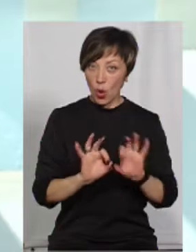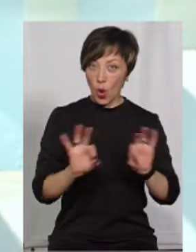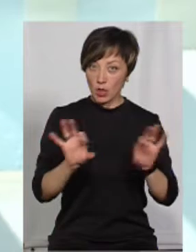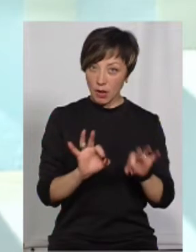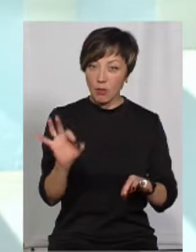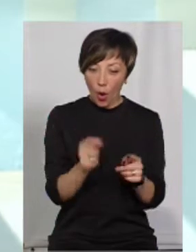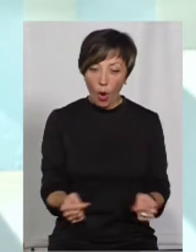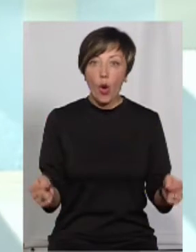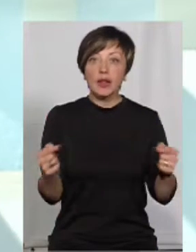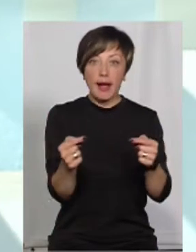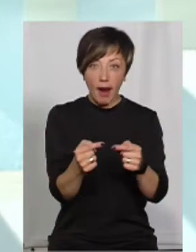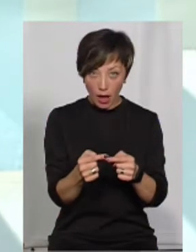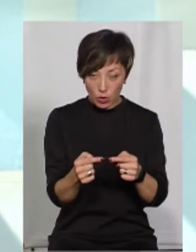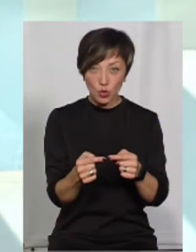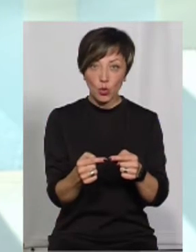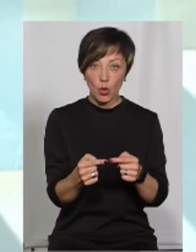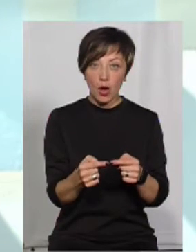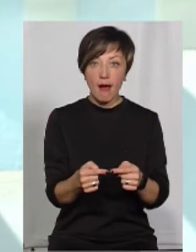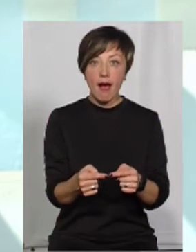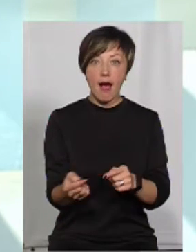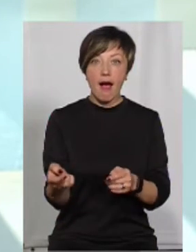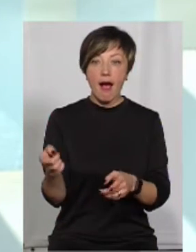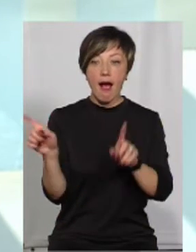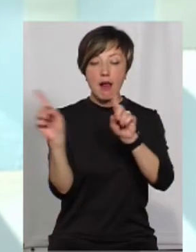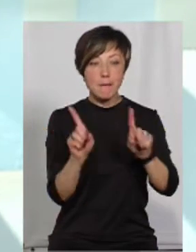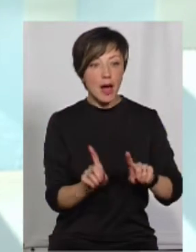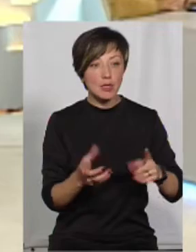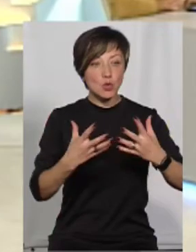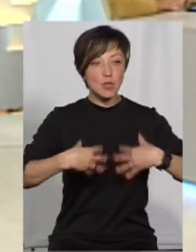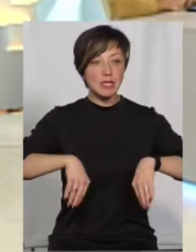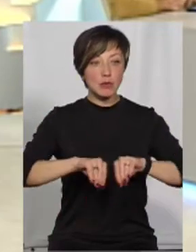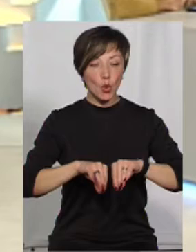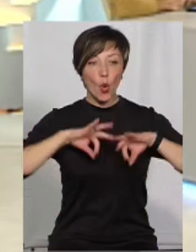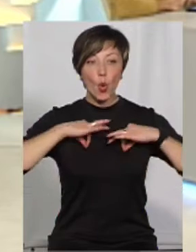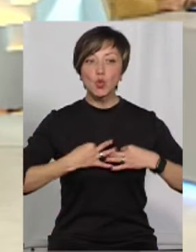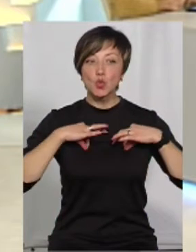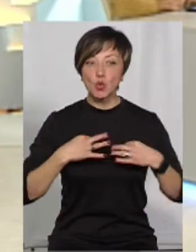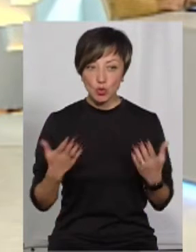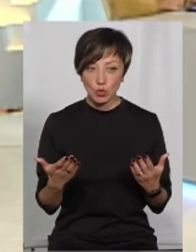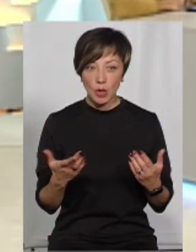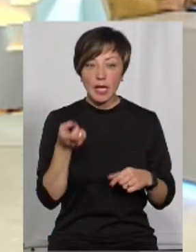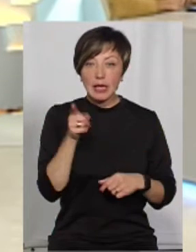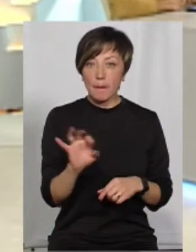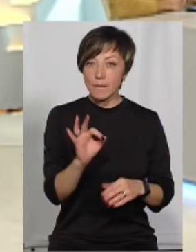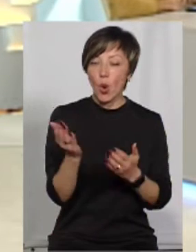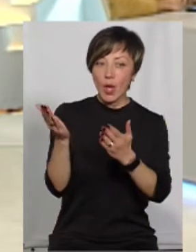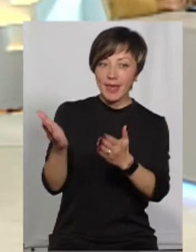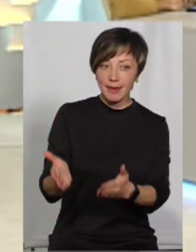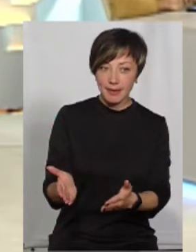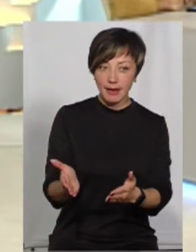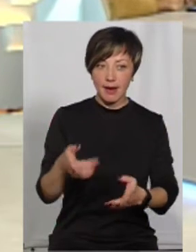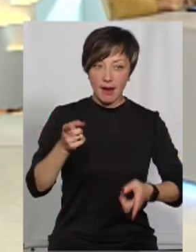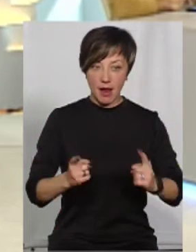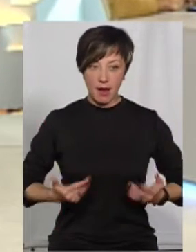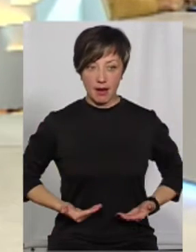розказана про конкретну карпатську там сім'ю, гуцульську. Так, і там про їх реалії,